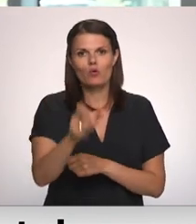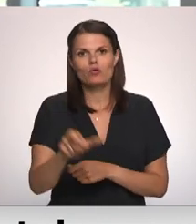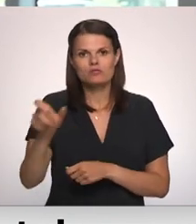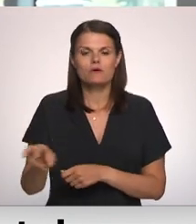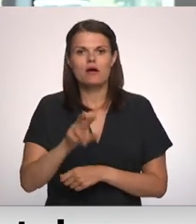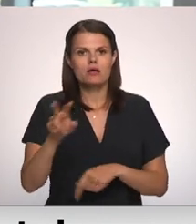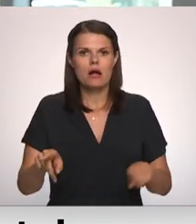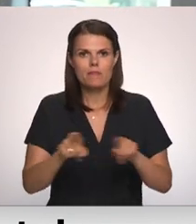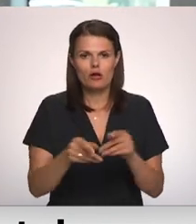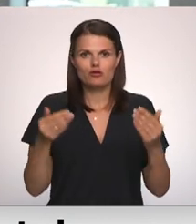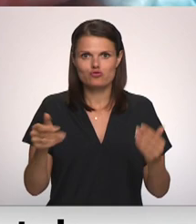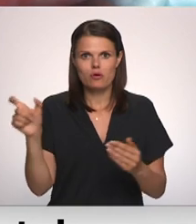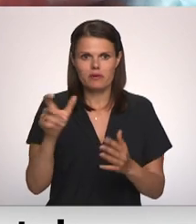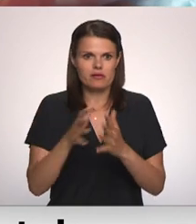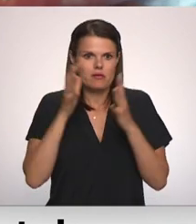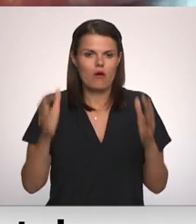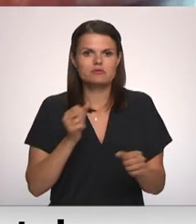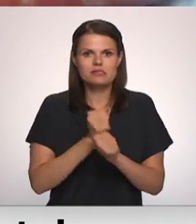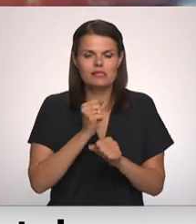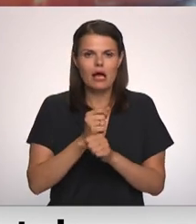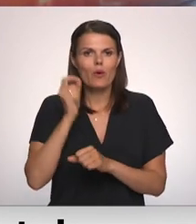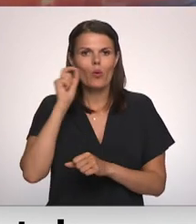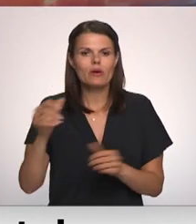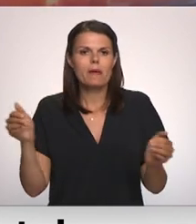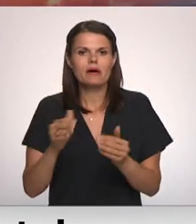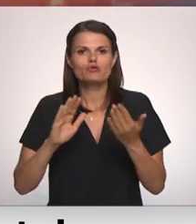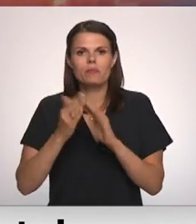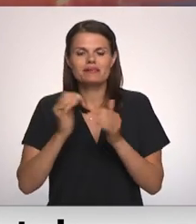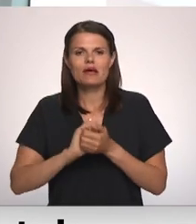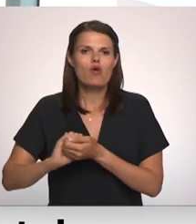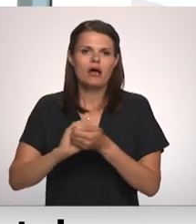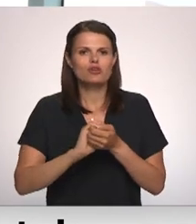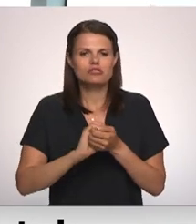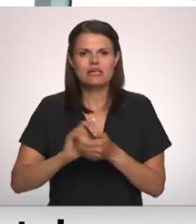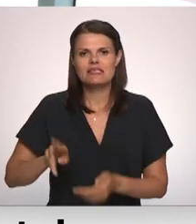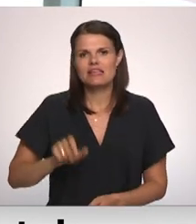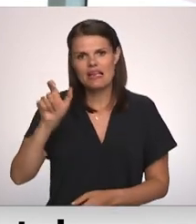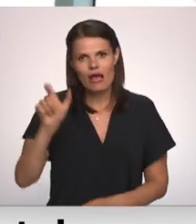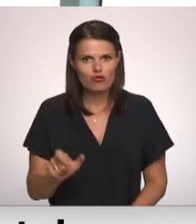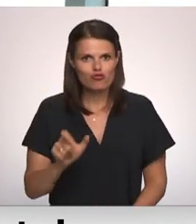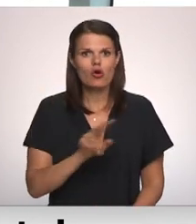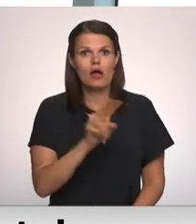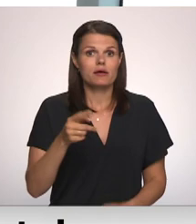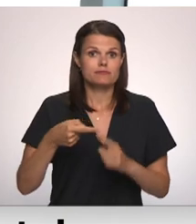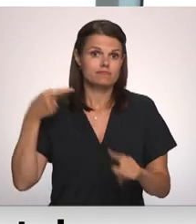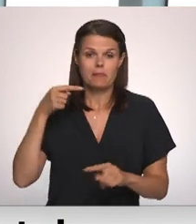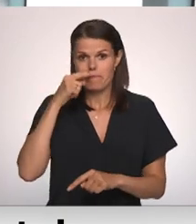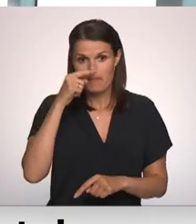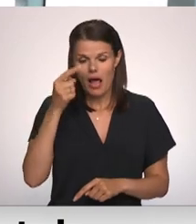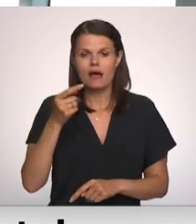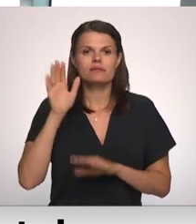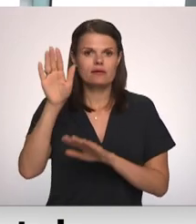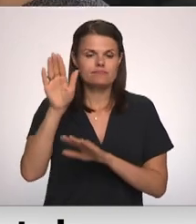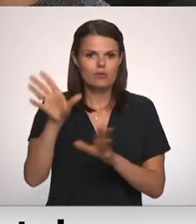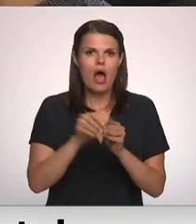kuriem arī šobrīd ir darba tur daudz. Ukrainas mazo pilsētu asociācijas izpilddirektore Oksana Kiriļuka, kura kopš martā ar bērniem dzīvo